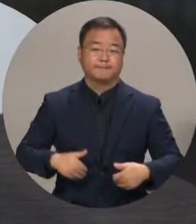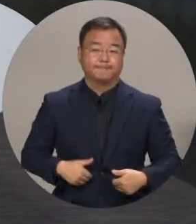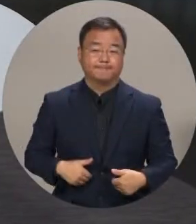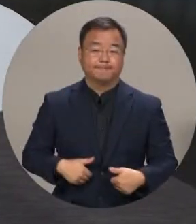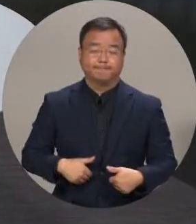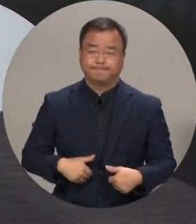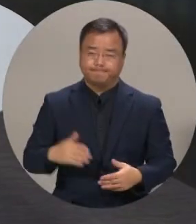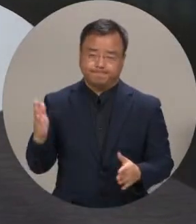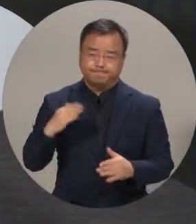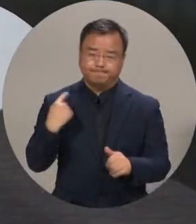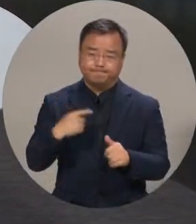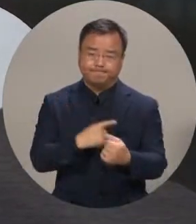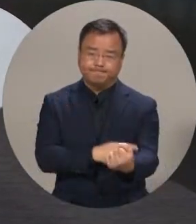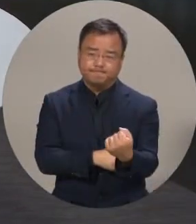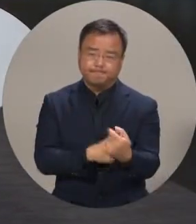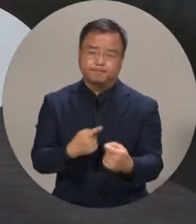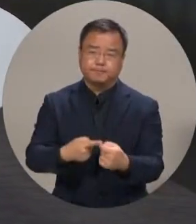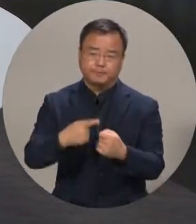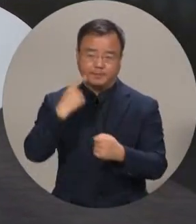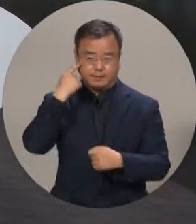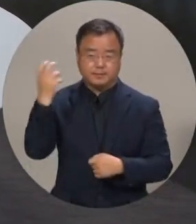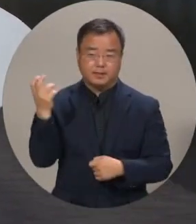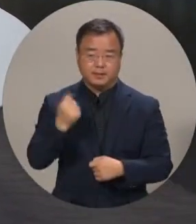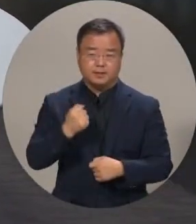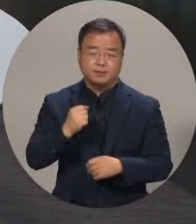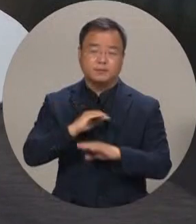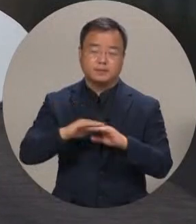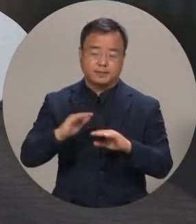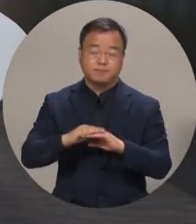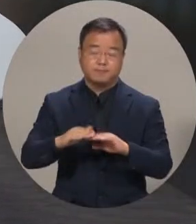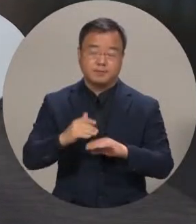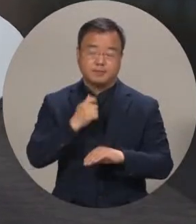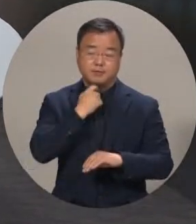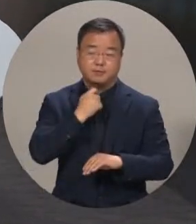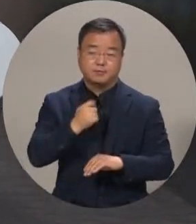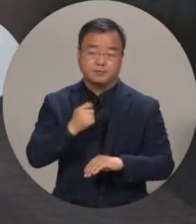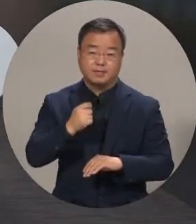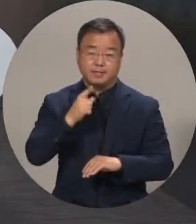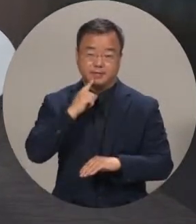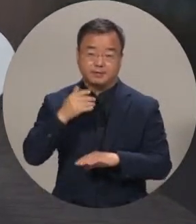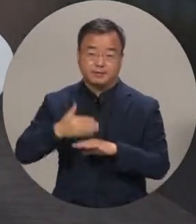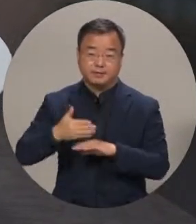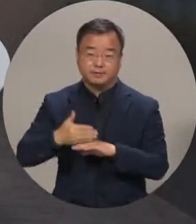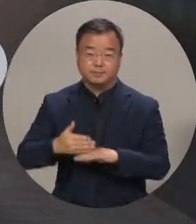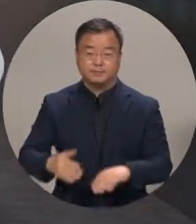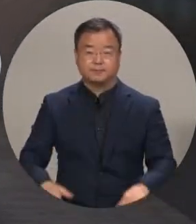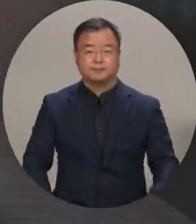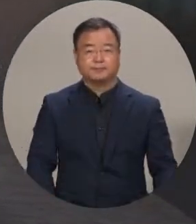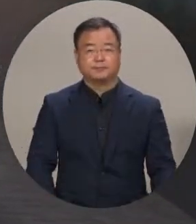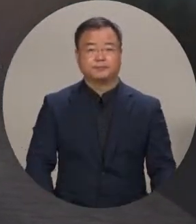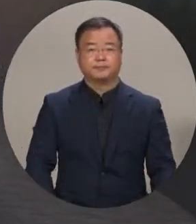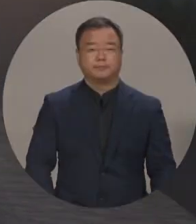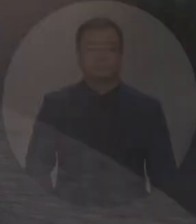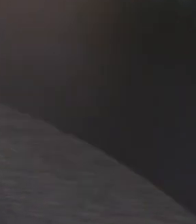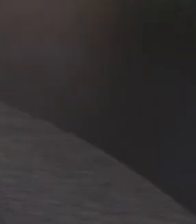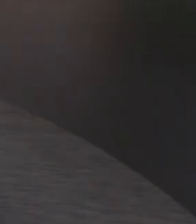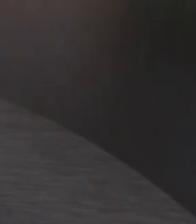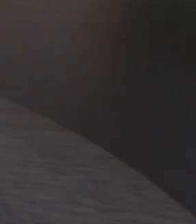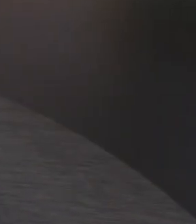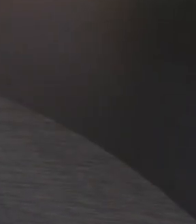교육권을 최우선에 두고 후속 대책이 이어지기를 바라겠습니다 굉장히 오늘 말씀 잘 들었습니다 감사합니다